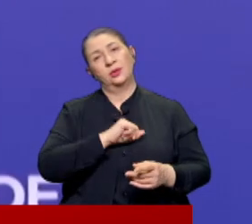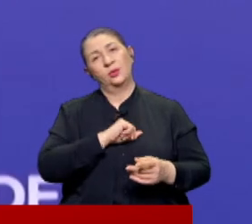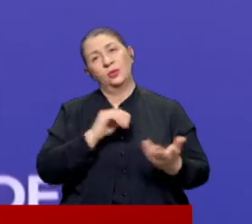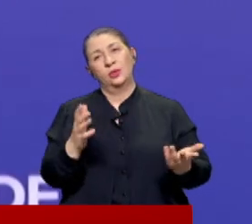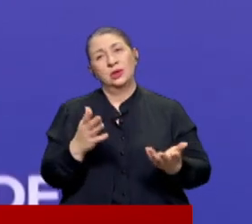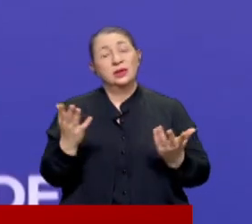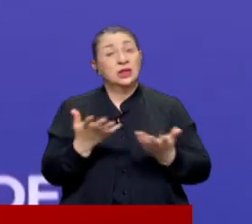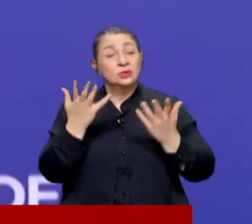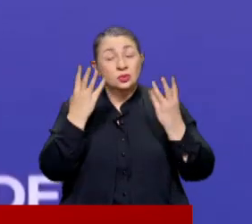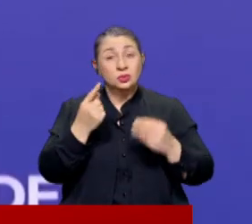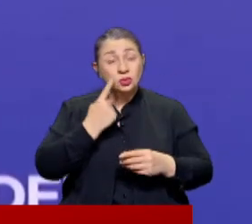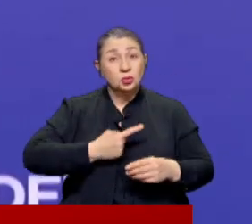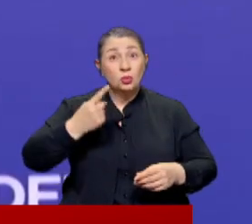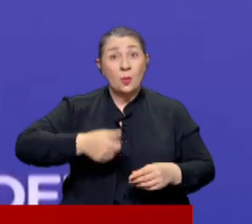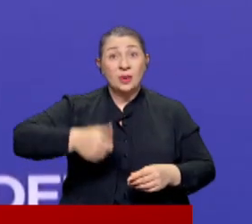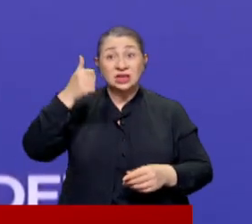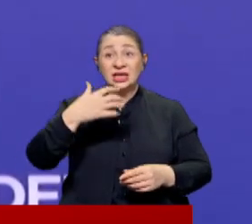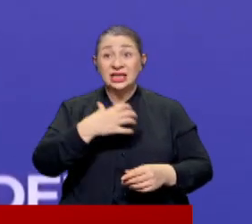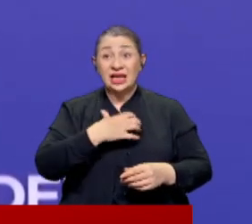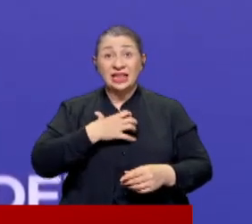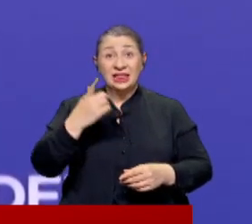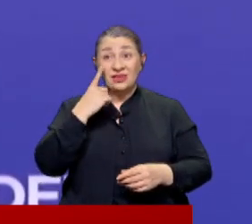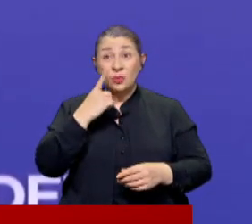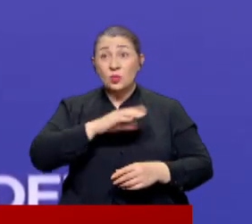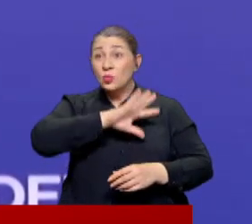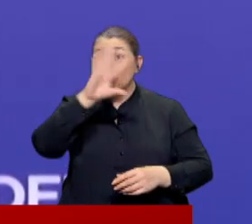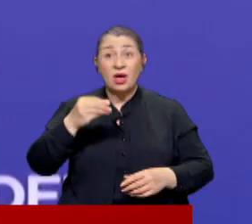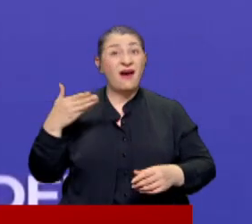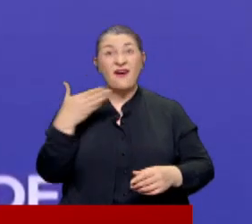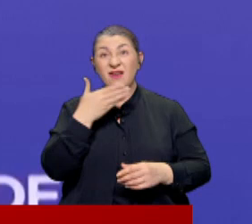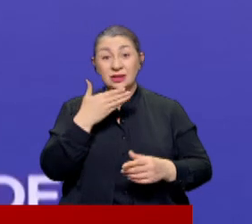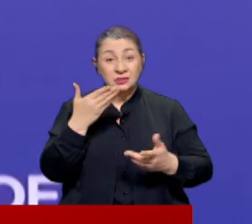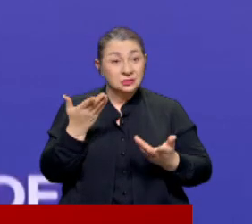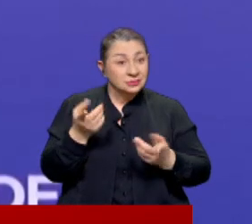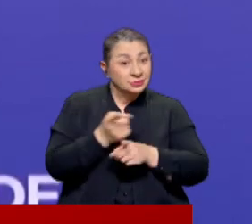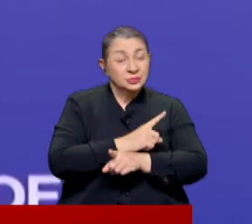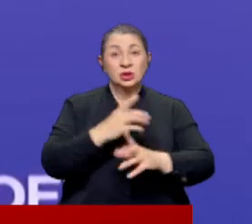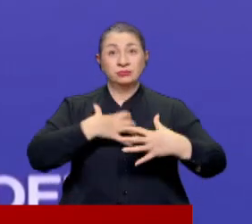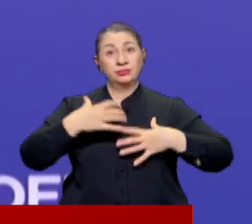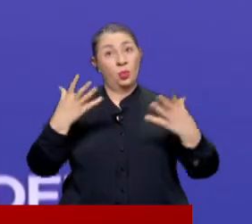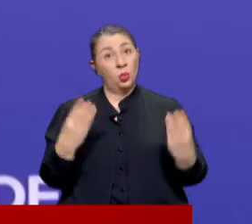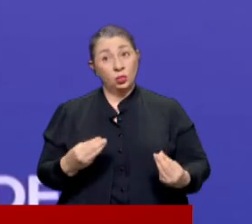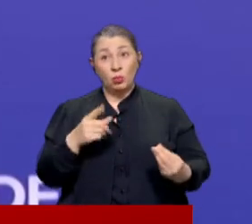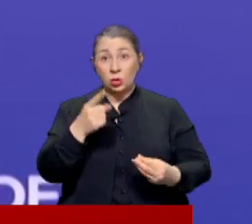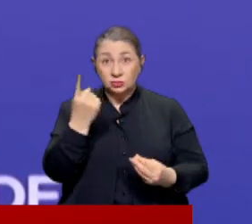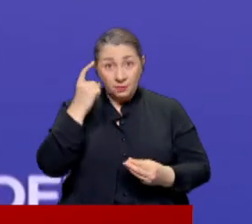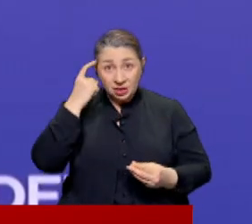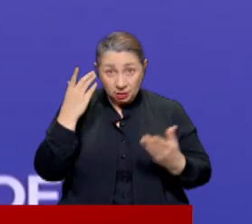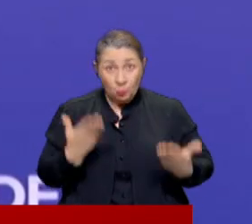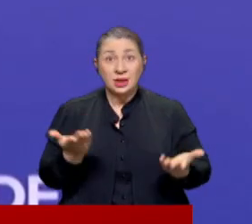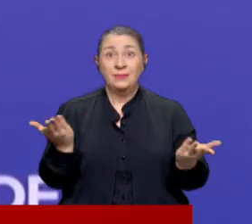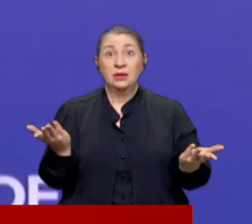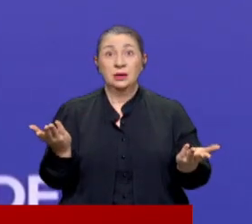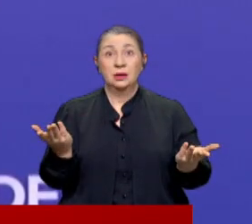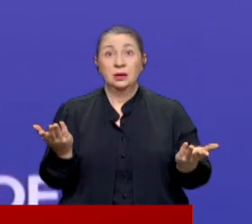korkun nasıl olur da Cumhurbaşkanı kendi Devletin bütün imkanlarını sonuna kadar kullanır böyle bir mantık